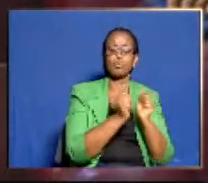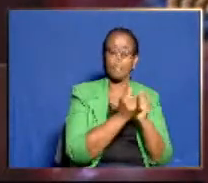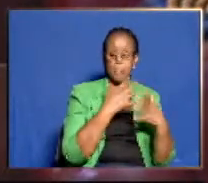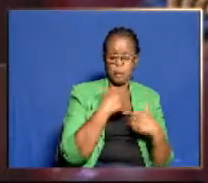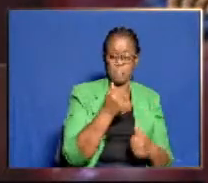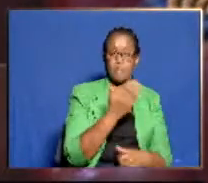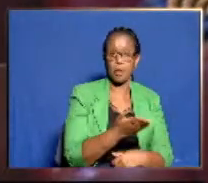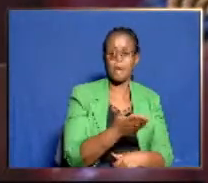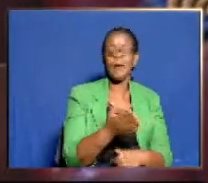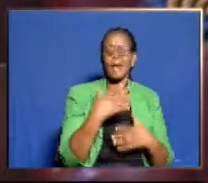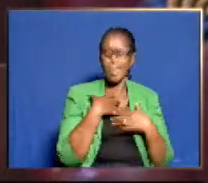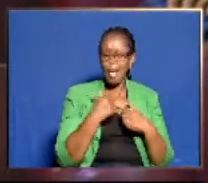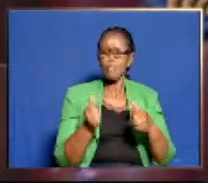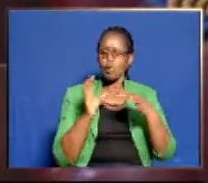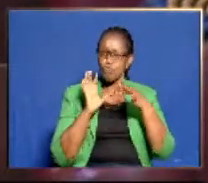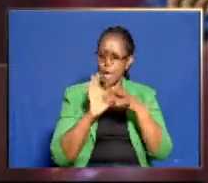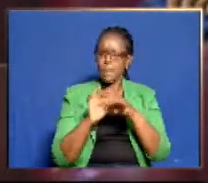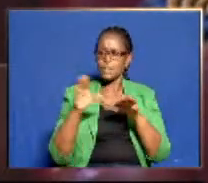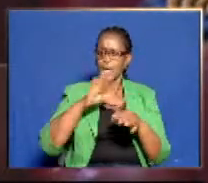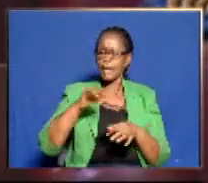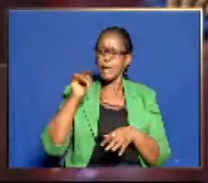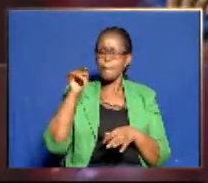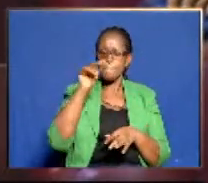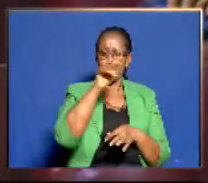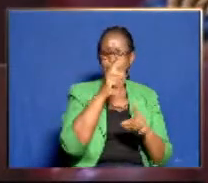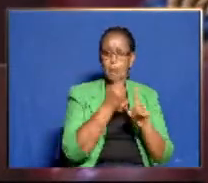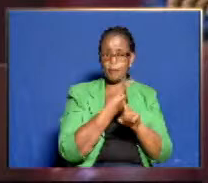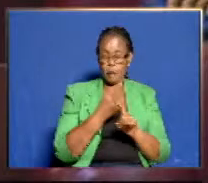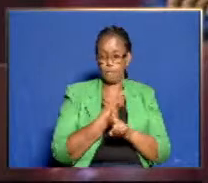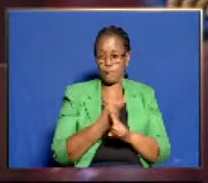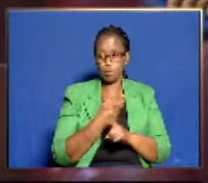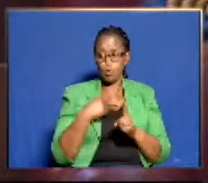Afya iko kila pahali. So tukizingatia afya tutakuwa